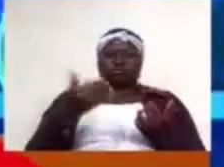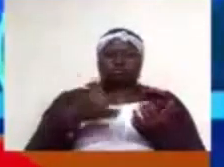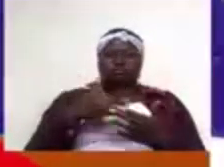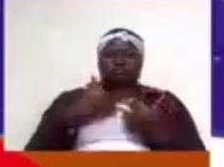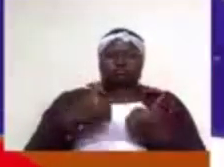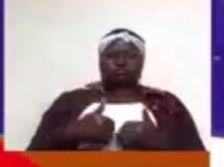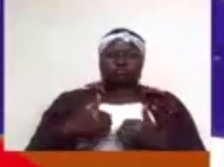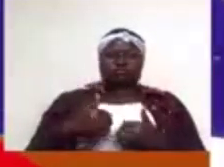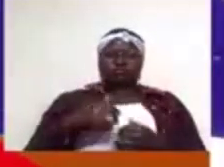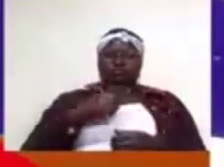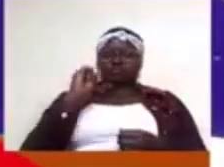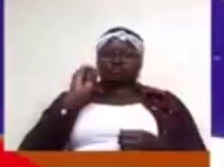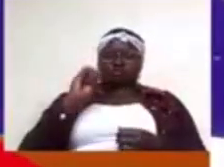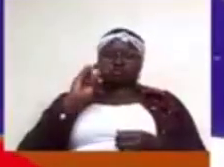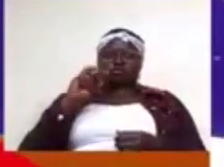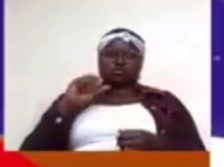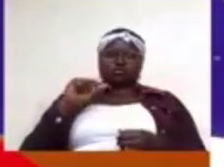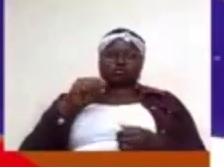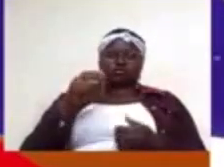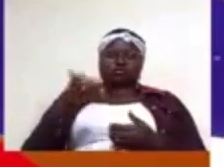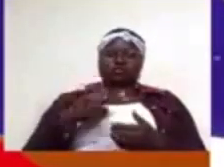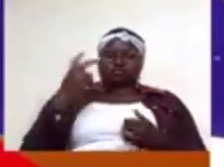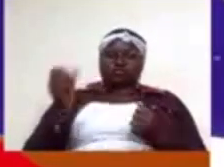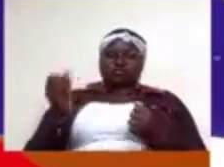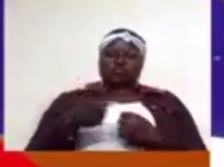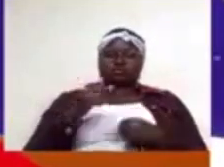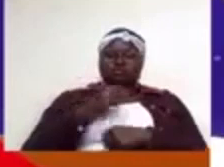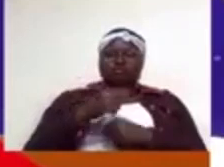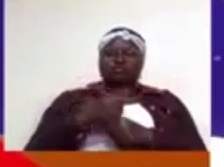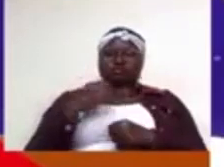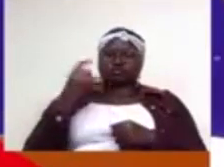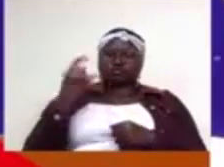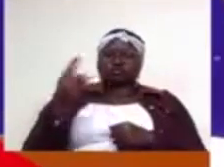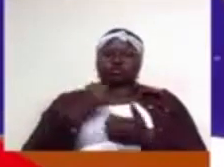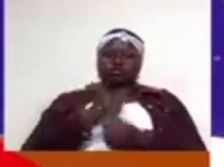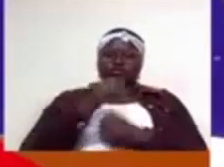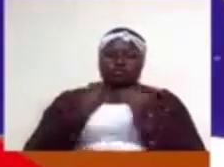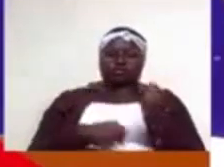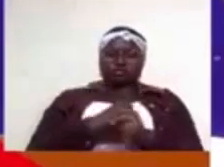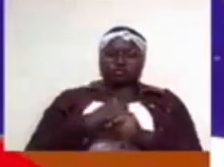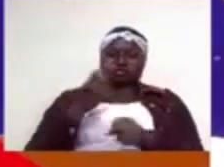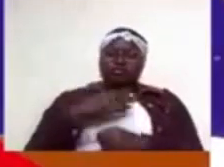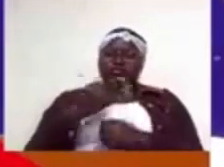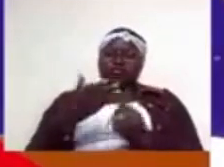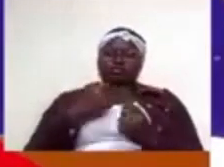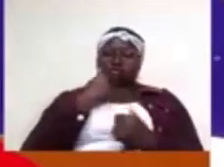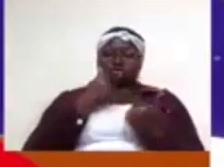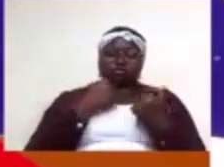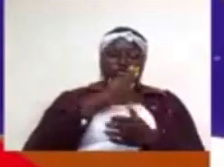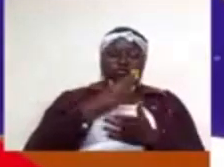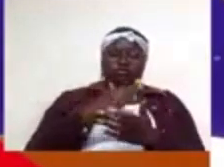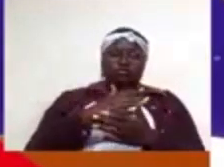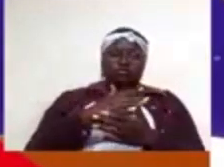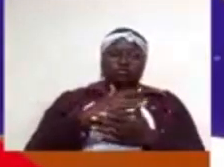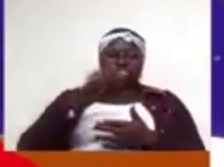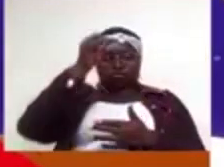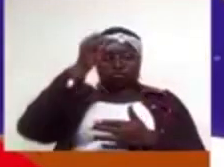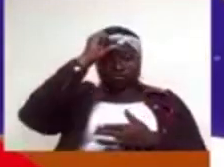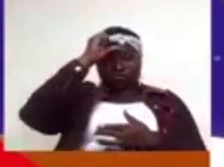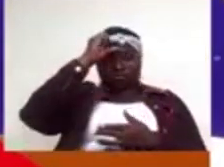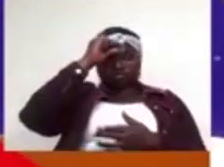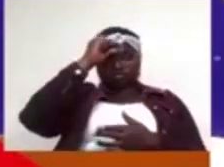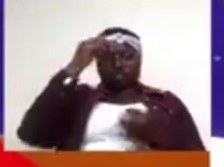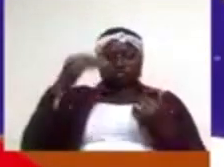unstable omothe mwelie tato etano mwaka deko doguko nigika hida kage na nigio tura ugati lele